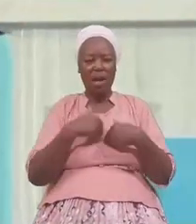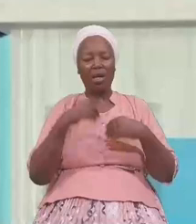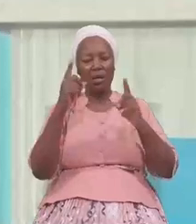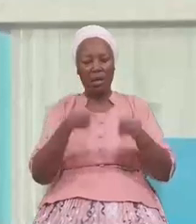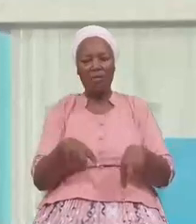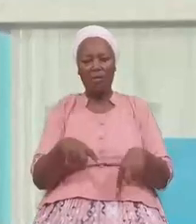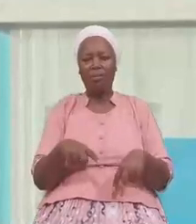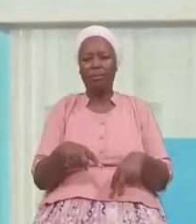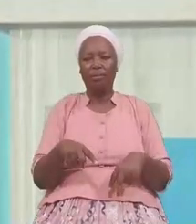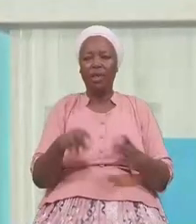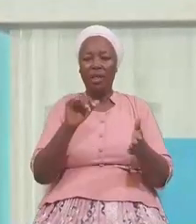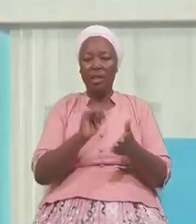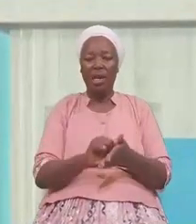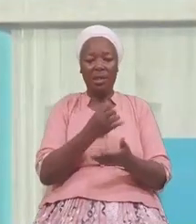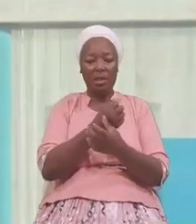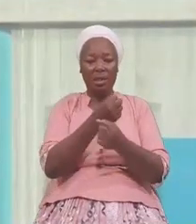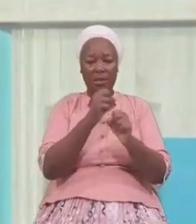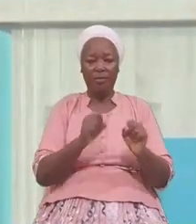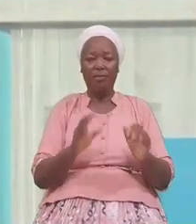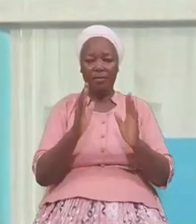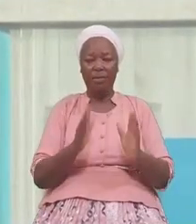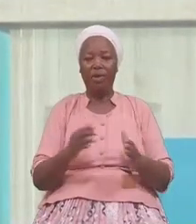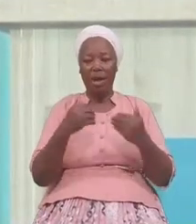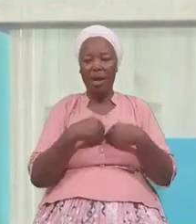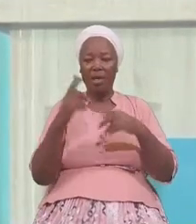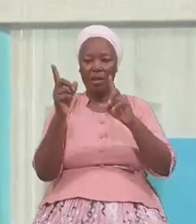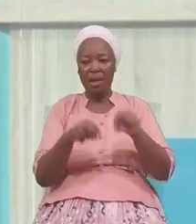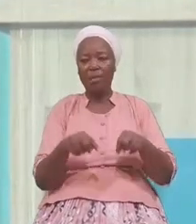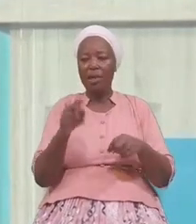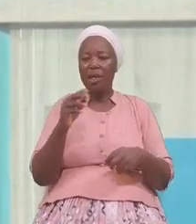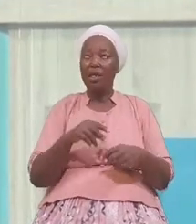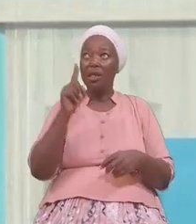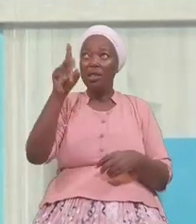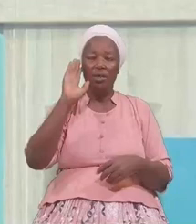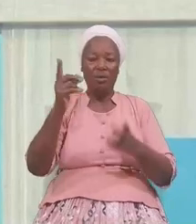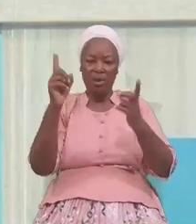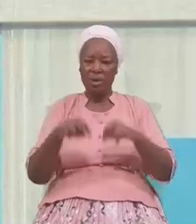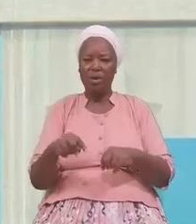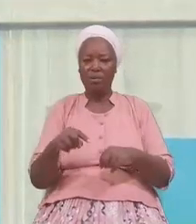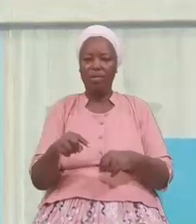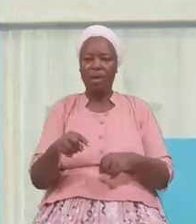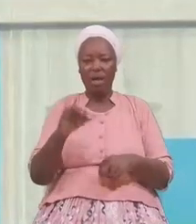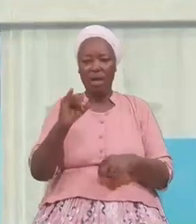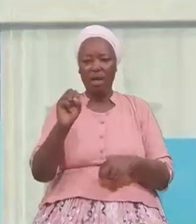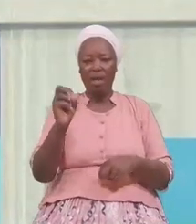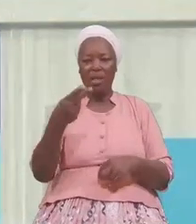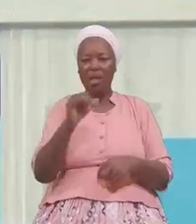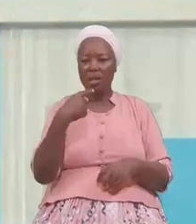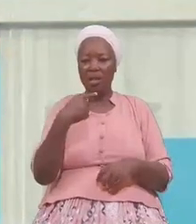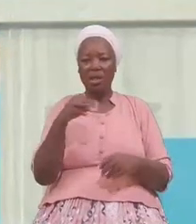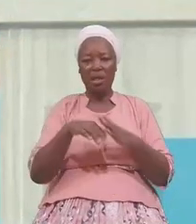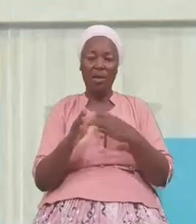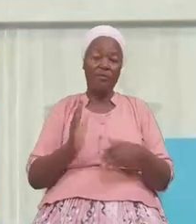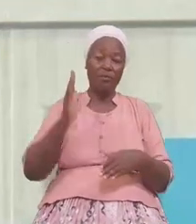Ce sauveur est venu. Il viendra, Ésaïe a dit, dans l'avenir.